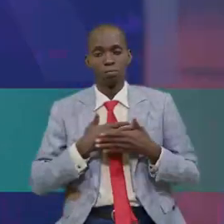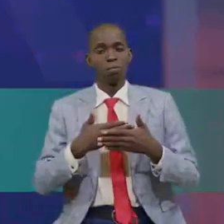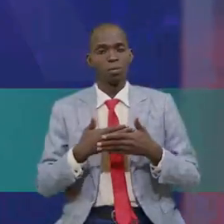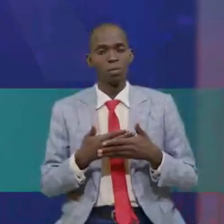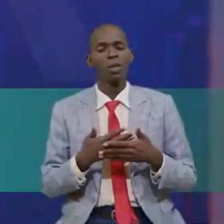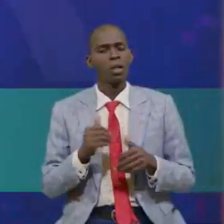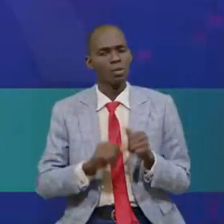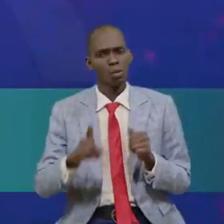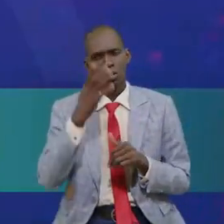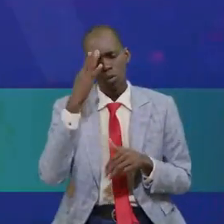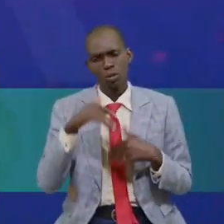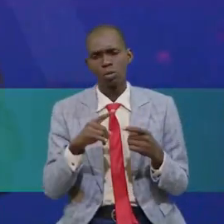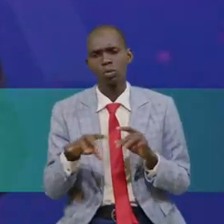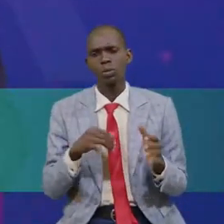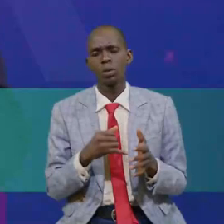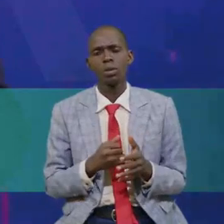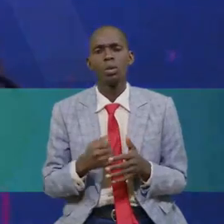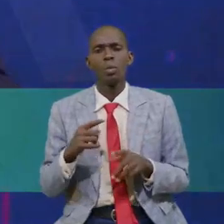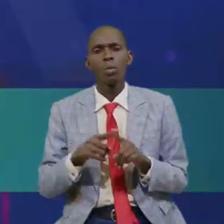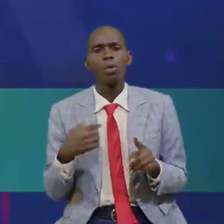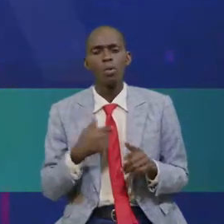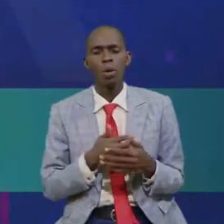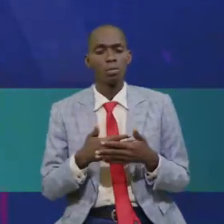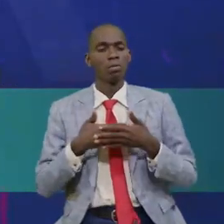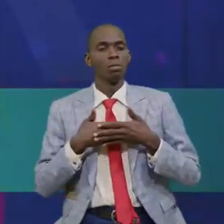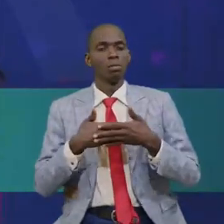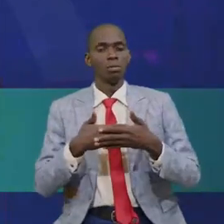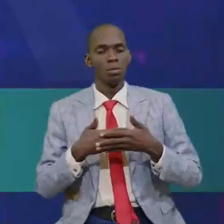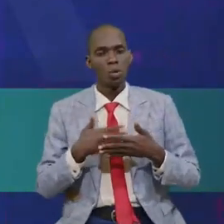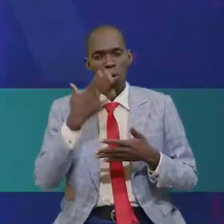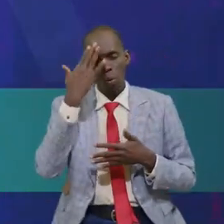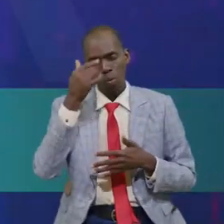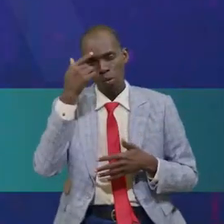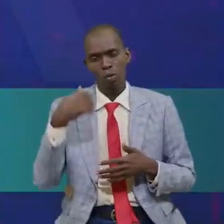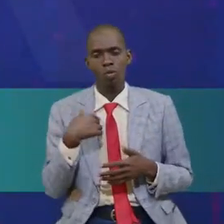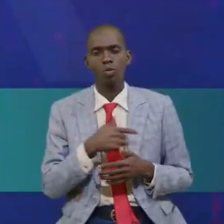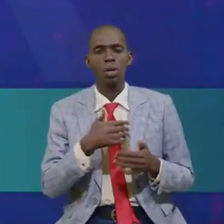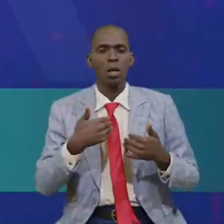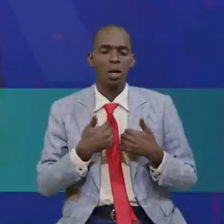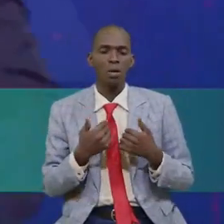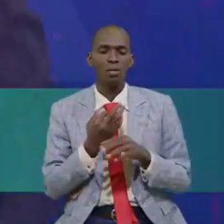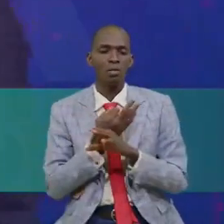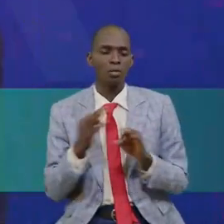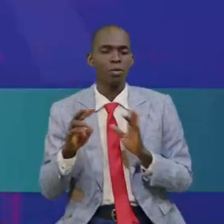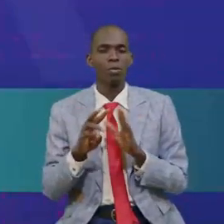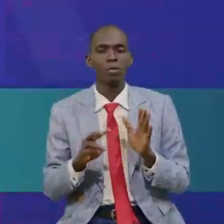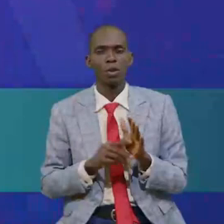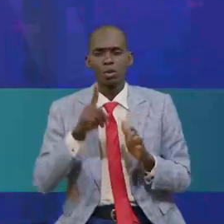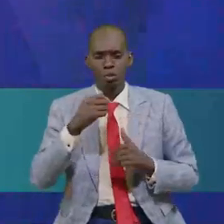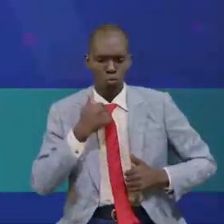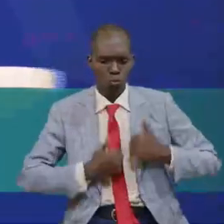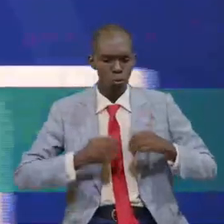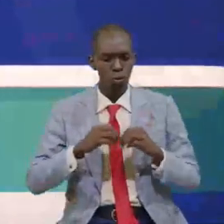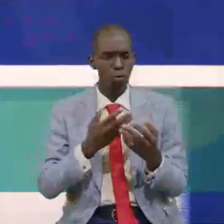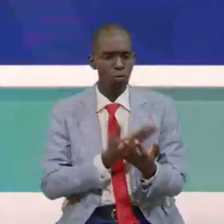respiration. Nous inspirons, respirons. Parce que nous avons le libre arbitre. Tu te laves le matin, personne ne